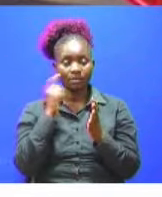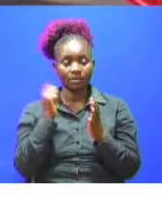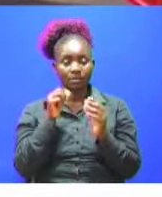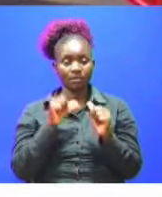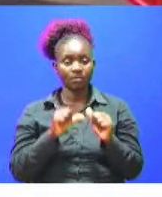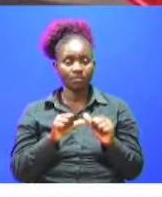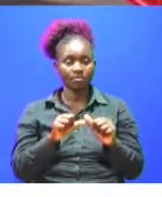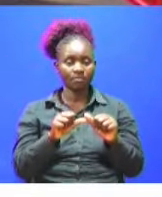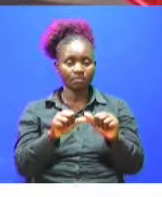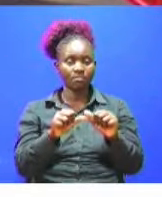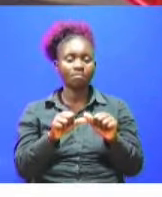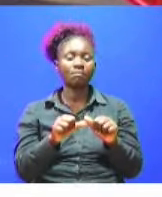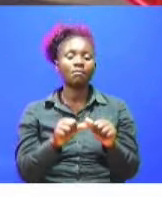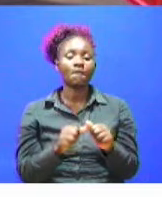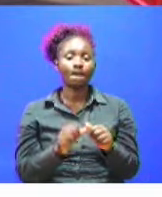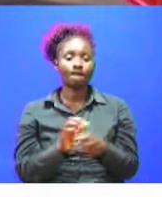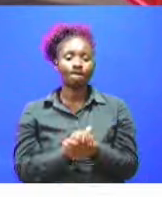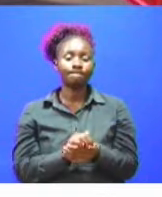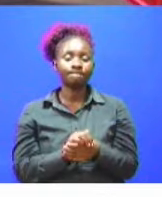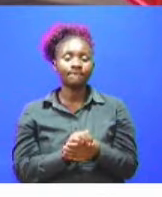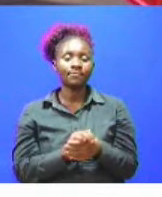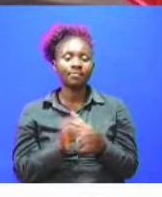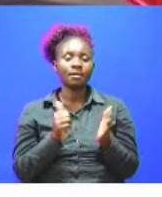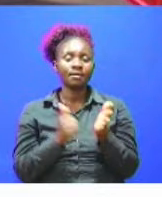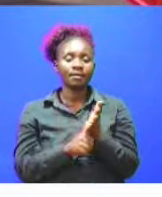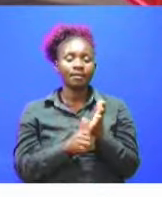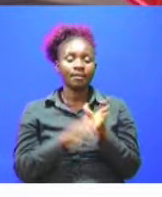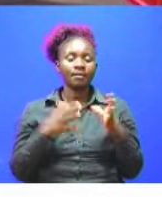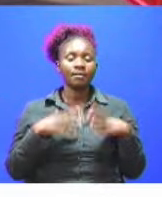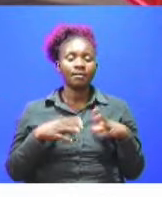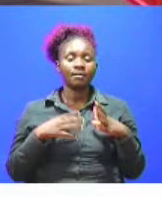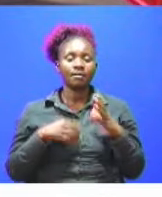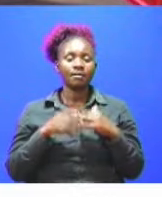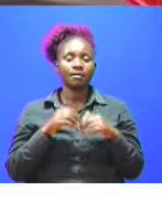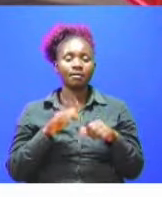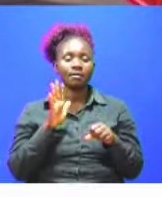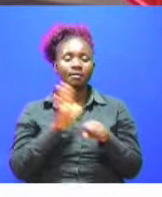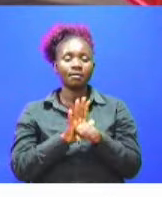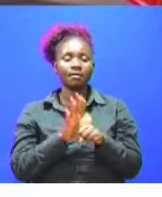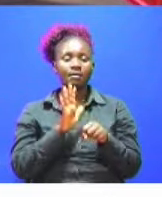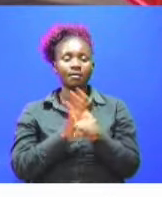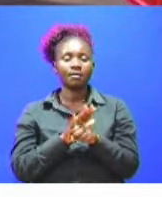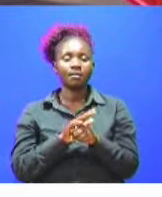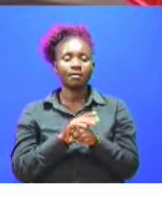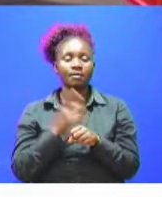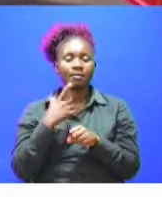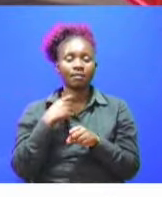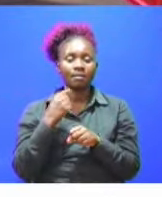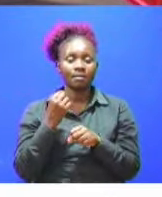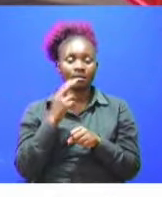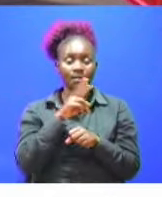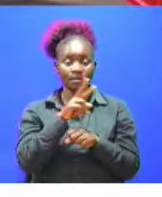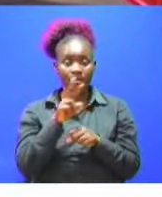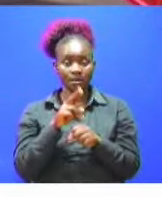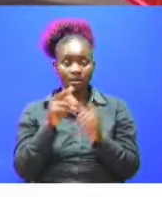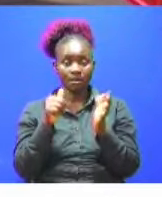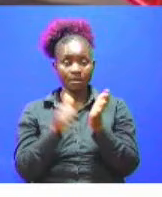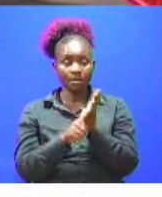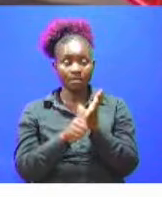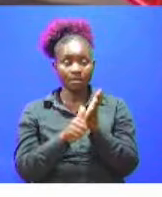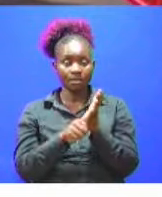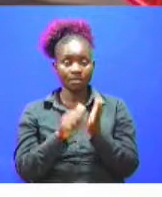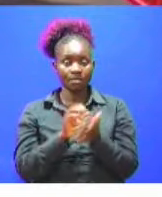takoba goko chanda abantu abanga sensemeyo asobonga nyara koba bwe gwa komorekera omochando yo bwe chinchoko nyara